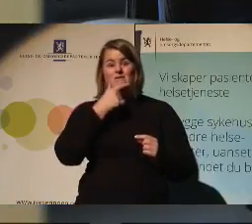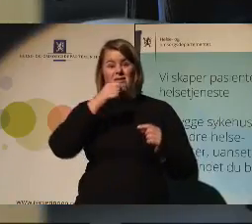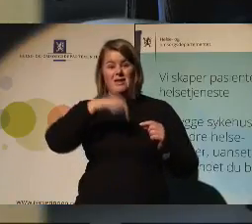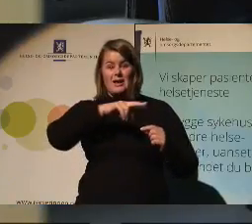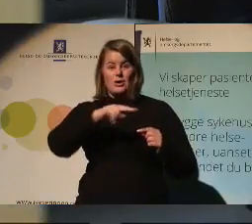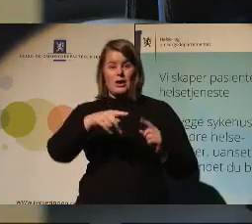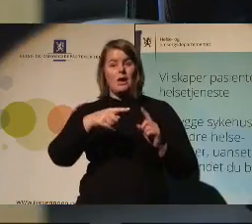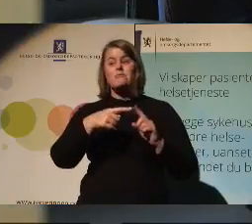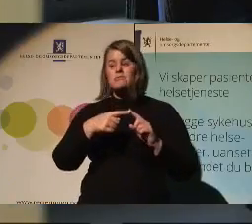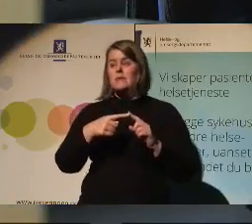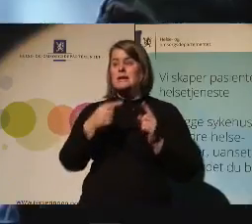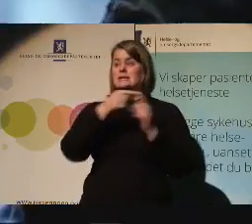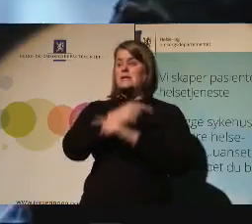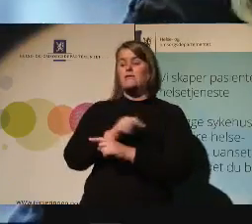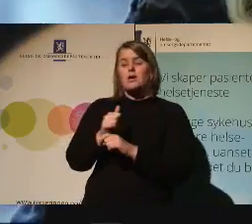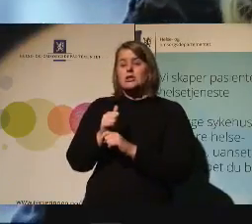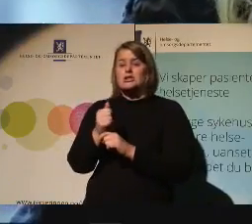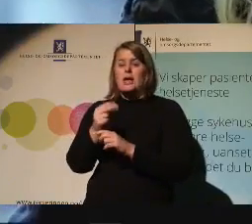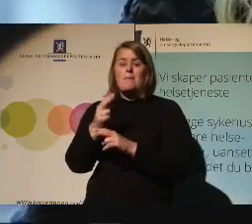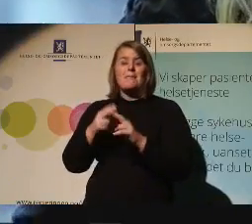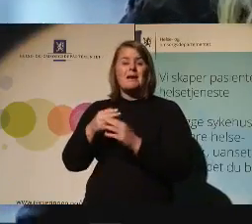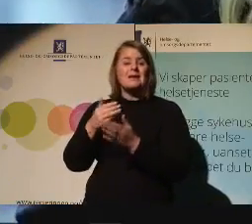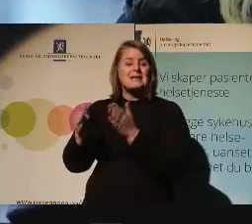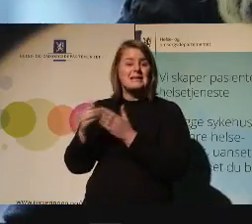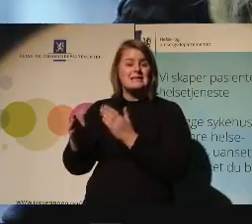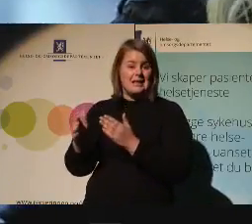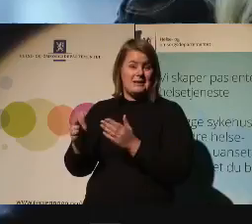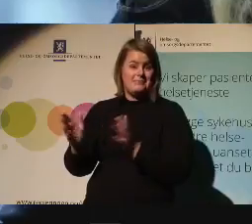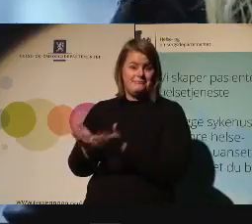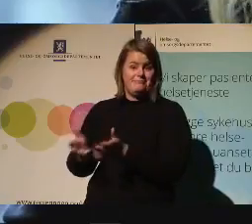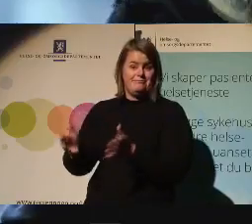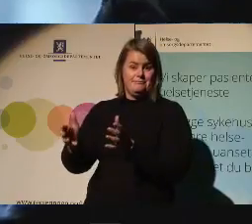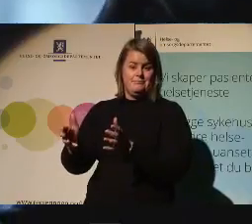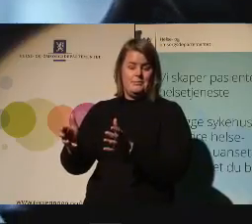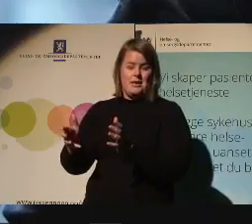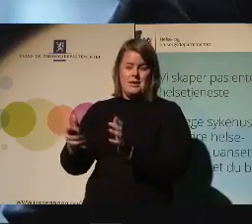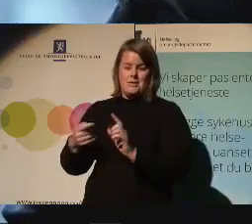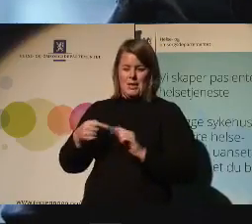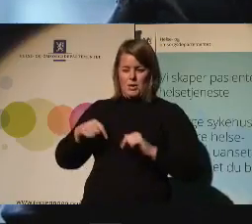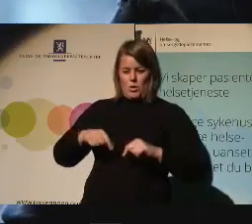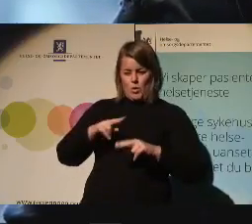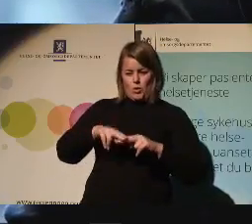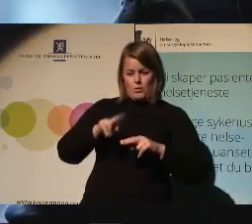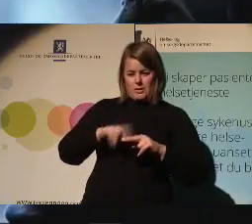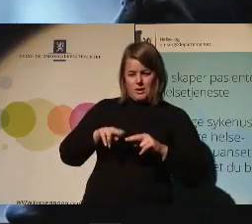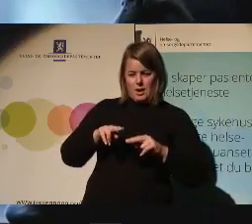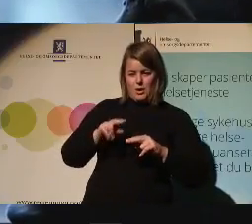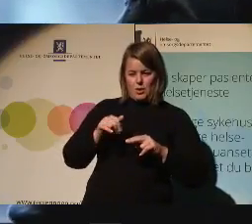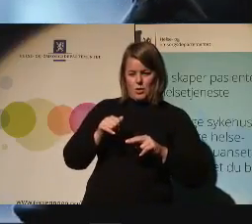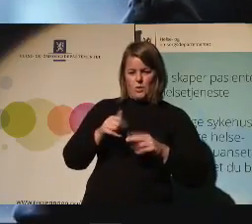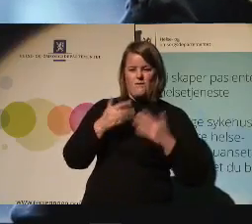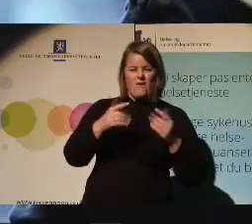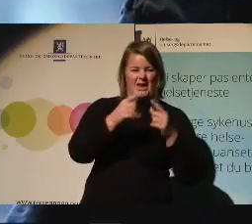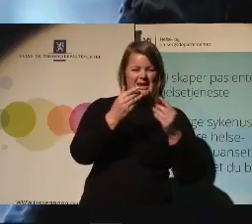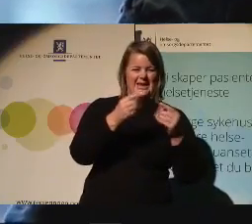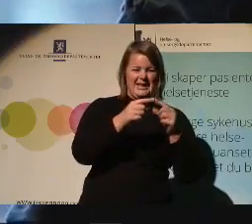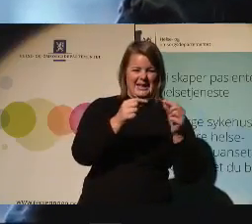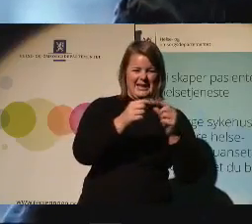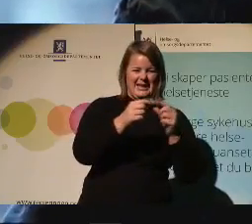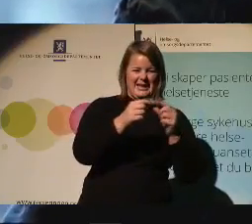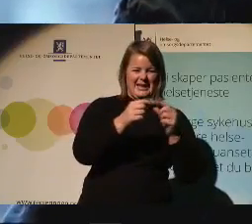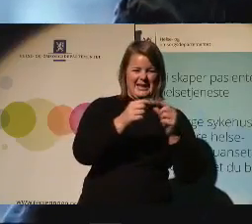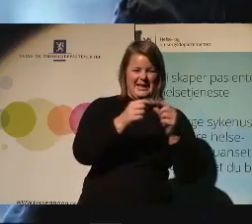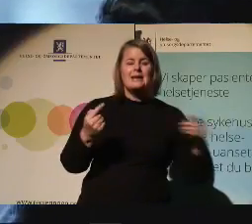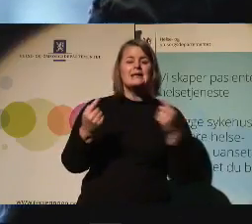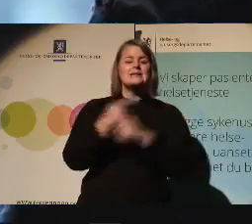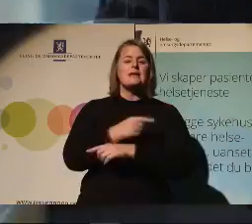bruke middagsrester fra i går. Så skulle jeg kommet med noen innsigelse her, så ville det være å bytte ut vanlig ris med fullkornsris, så